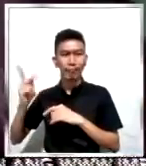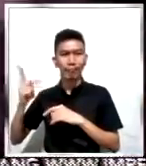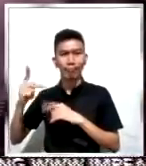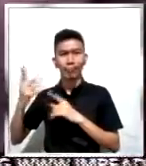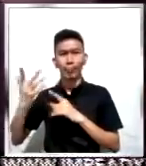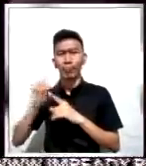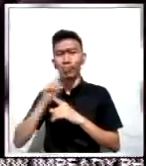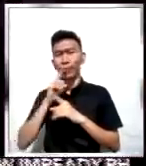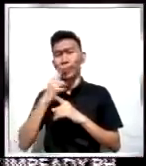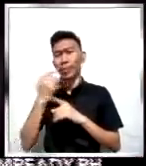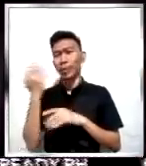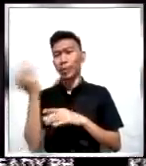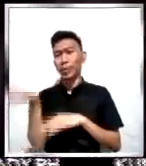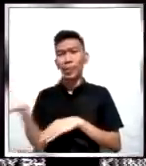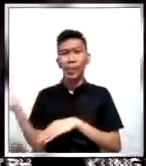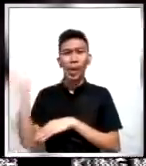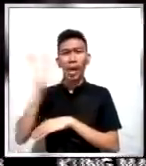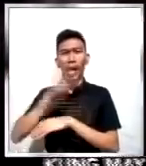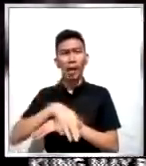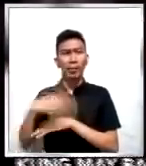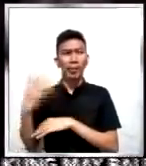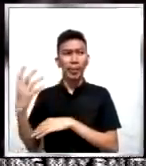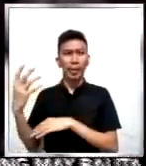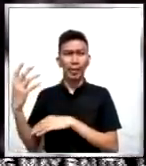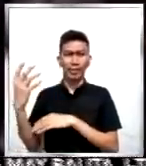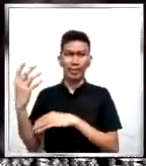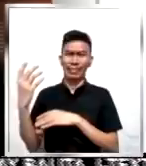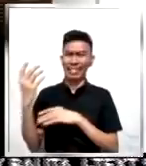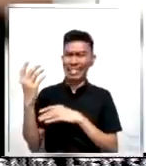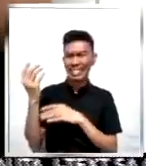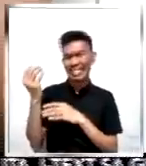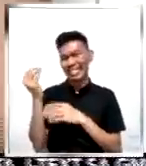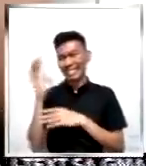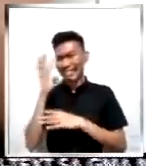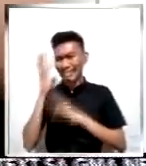rin ma-achieve ang avatar look na nais.